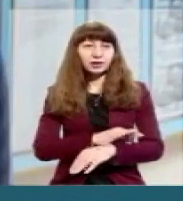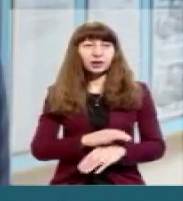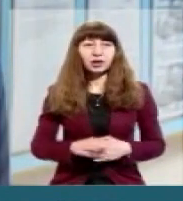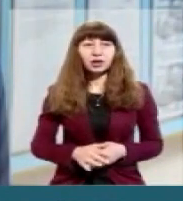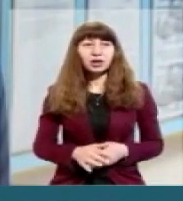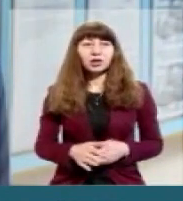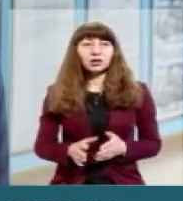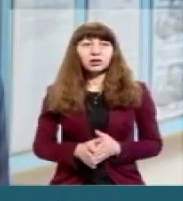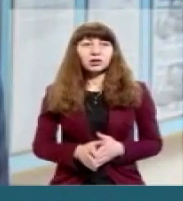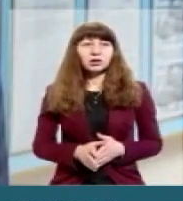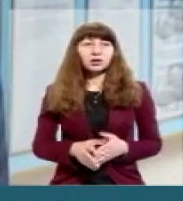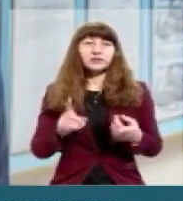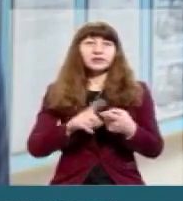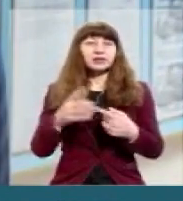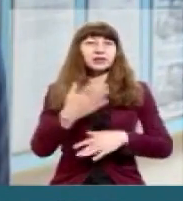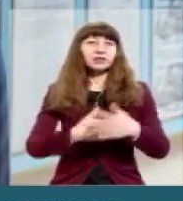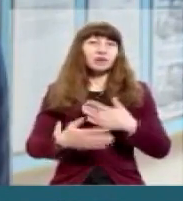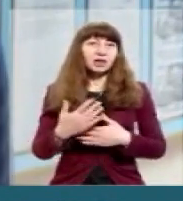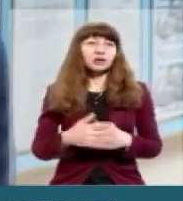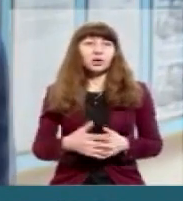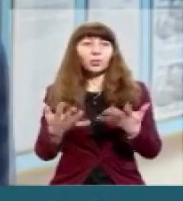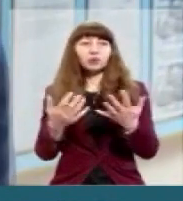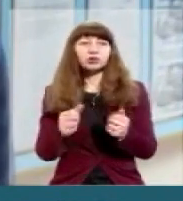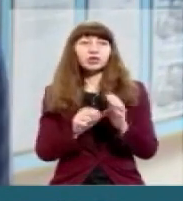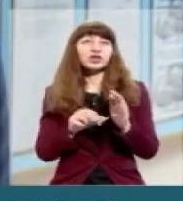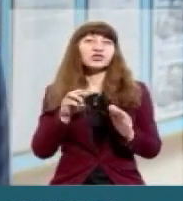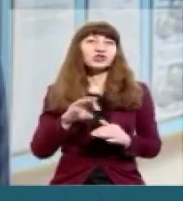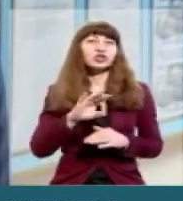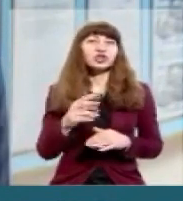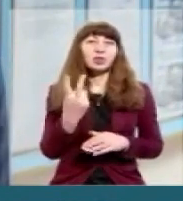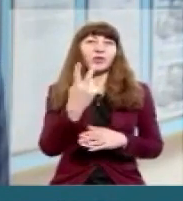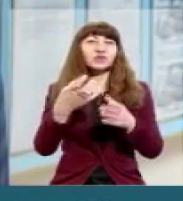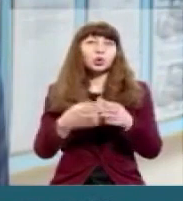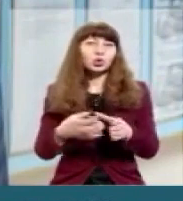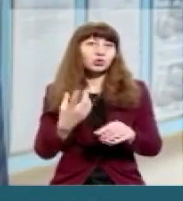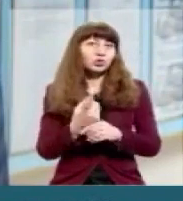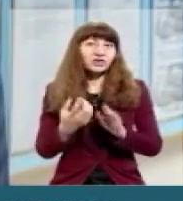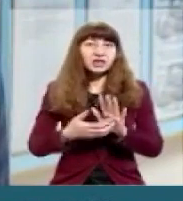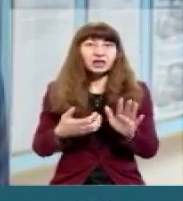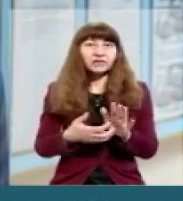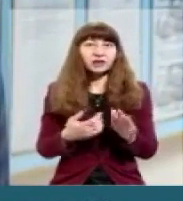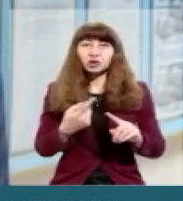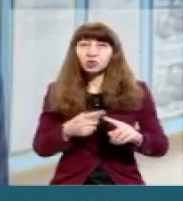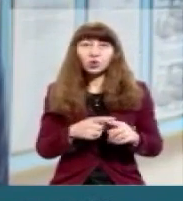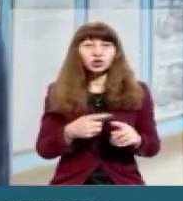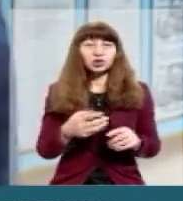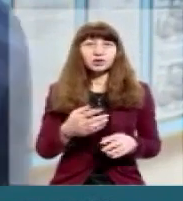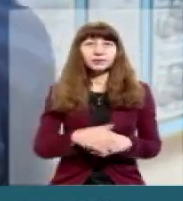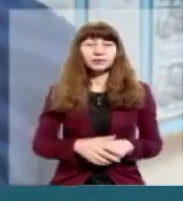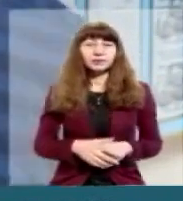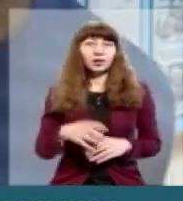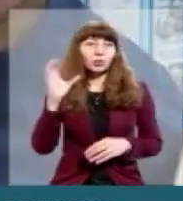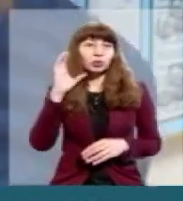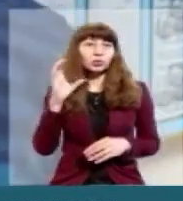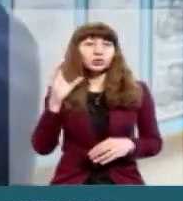жәрдемақы аламын, балаларыма 60 мың теңгенің көлемінде. Дегенмен жұмыссыз отырғаныма байланысты қаражат жетпейді. Барлығы қымбат. Кешегі